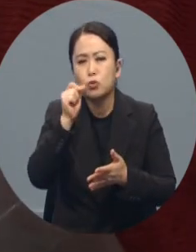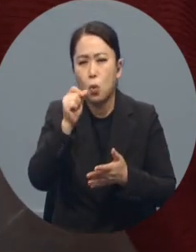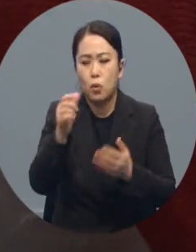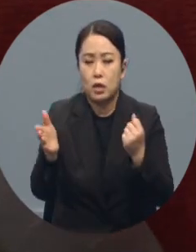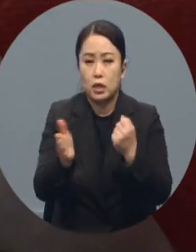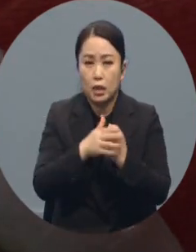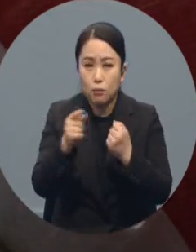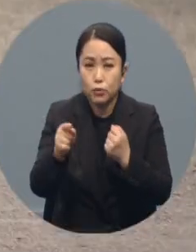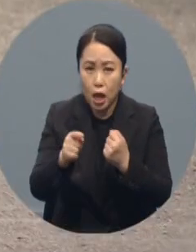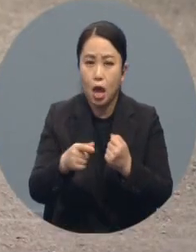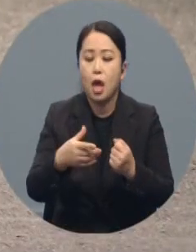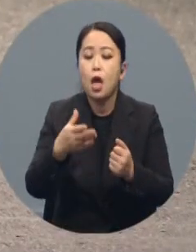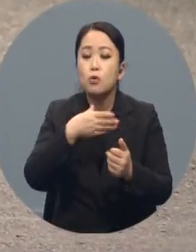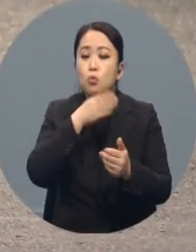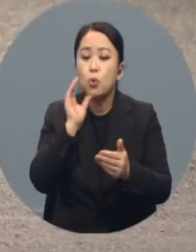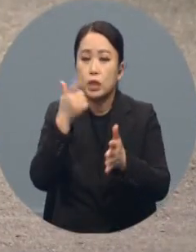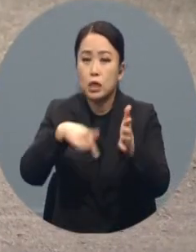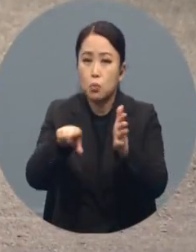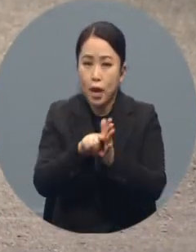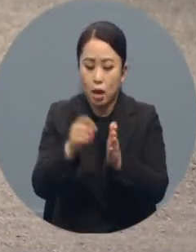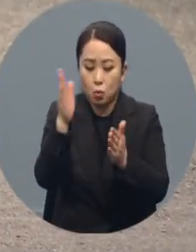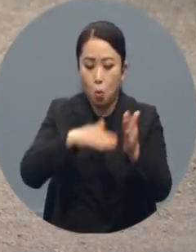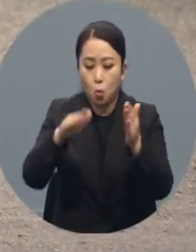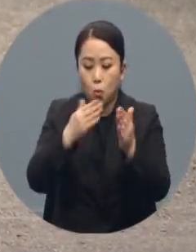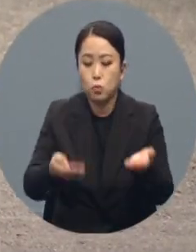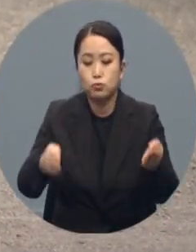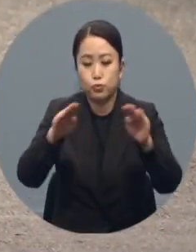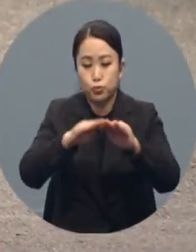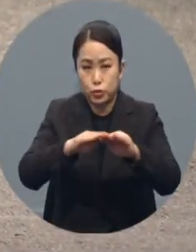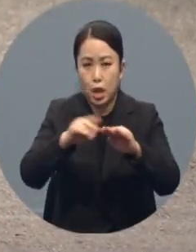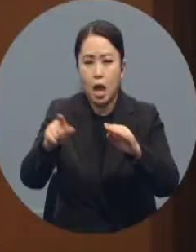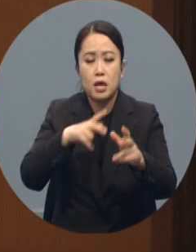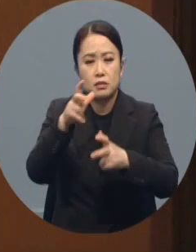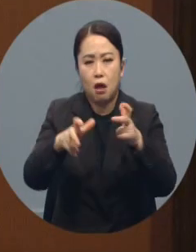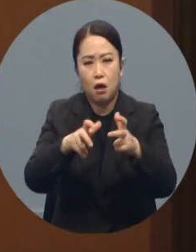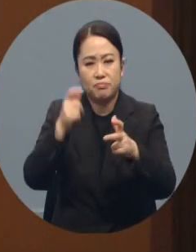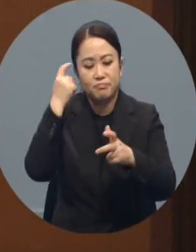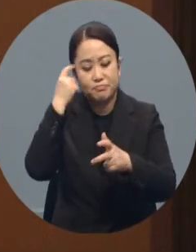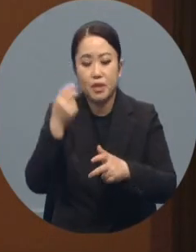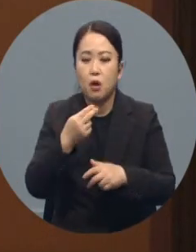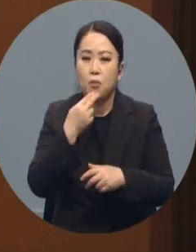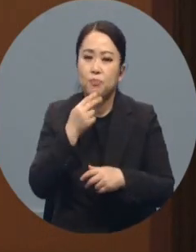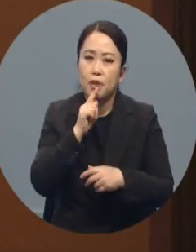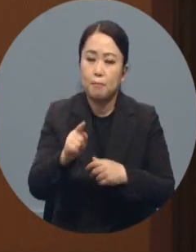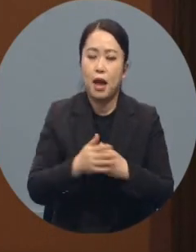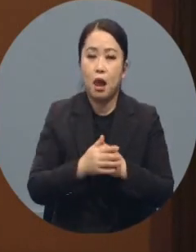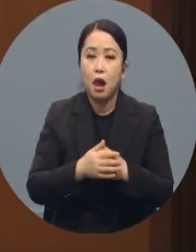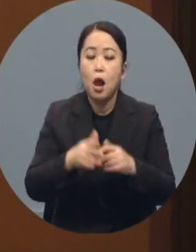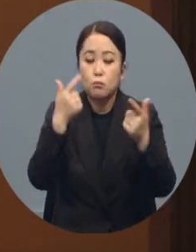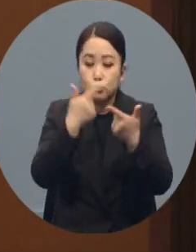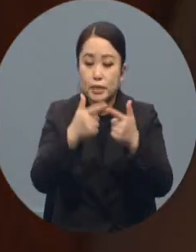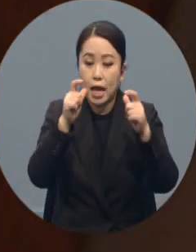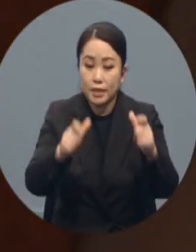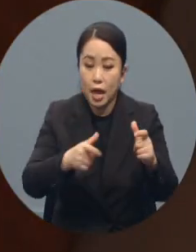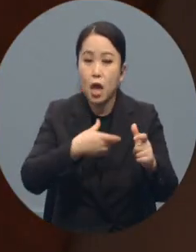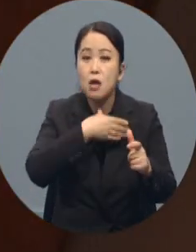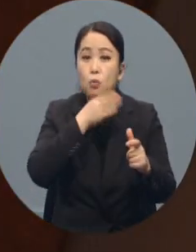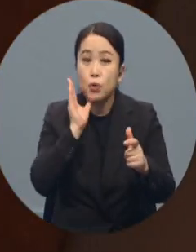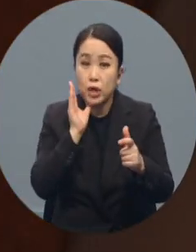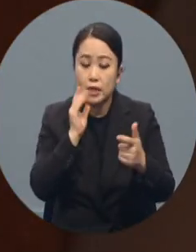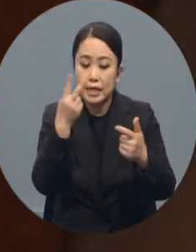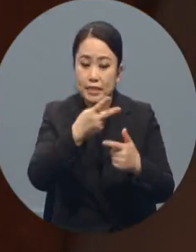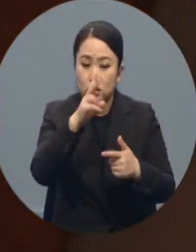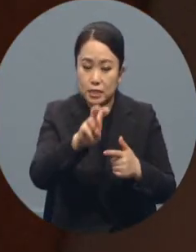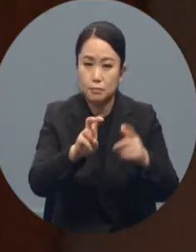특화된 공공주택 사업 등은 꿈도 꾸지 못하고 있습니다 부산의 고령 인구는 2020년 62만명에서